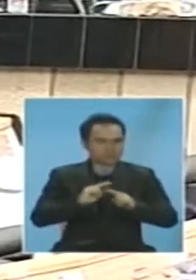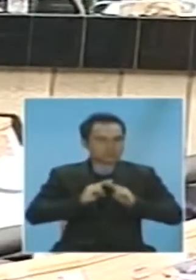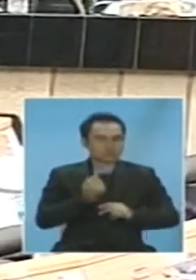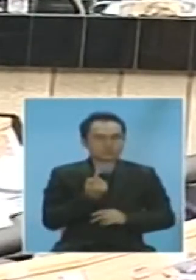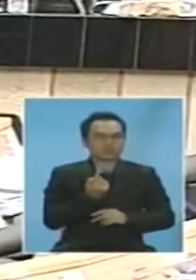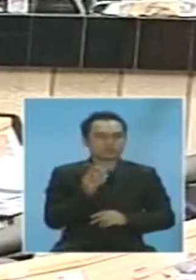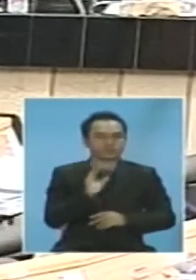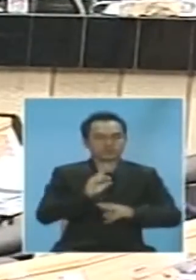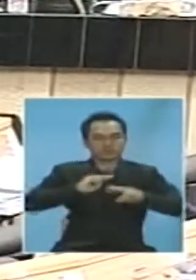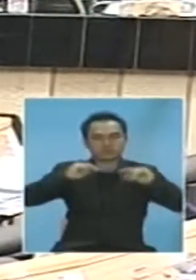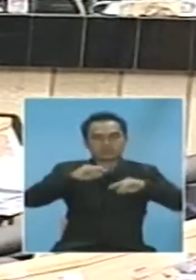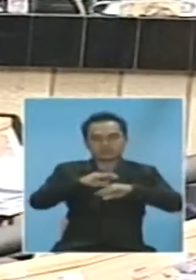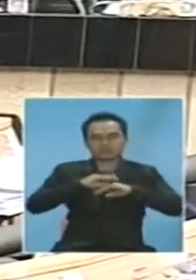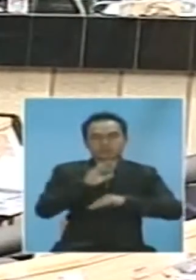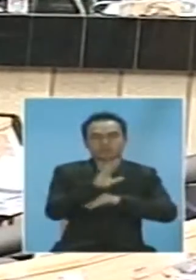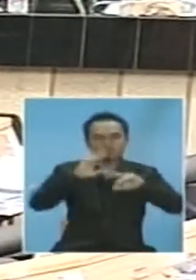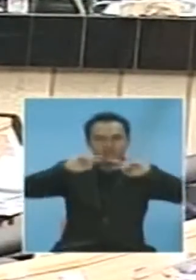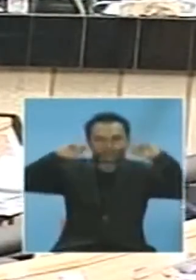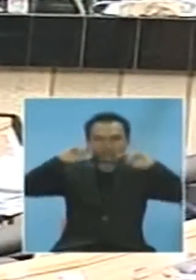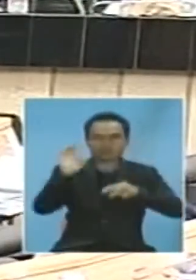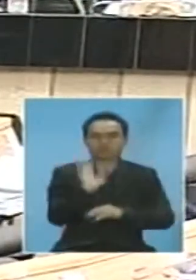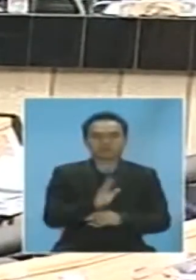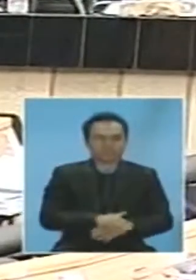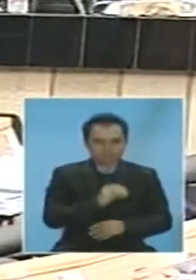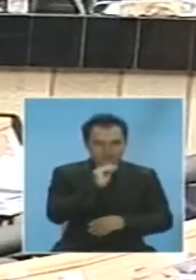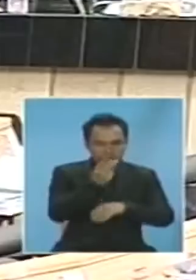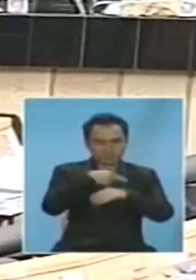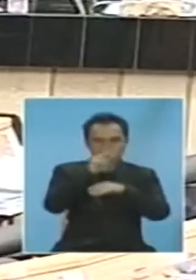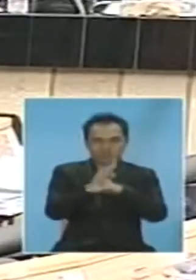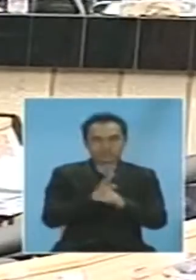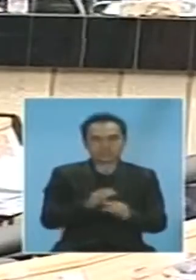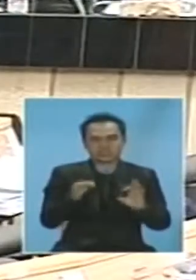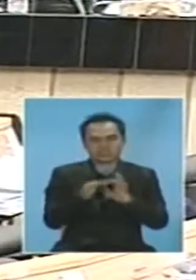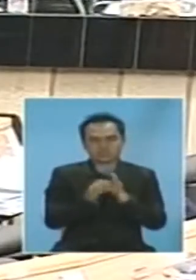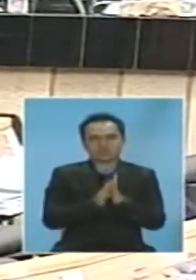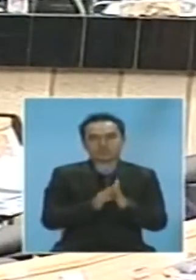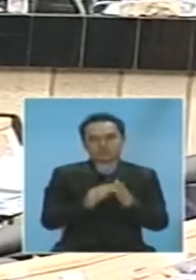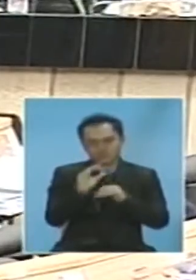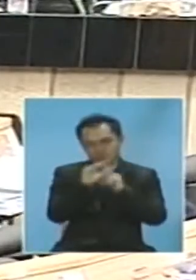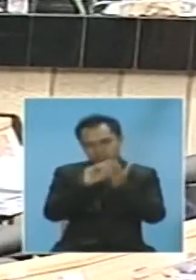ที่เป็นนายกรัฐมนตรีหรือในฐานะประธานคณะกรรมการนโยบายข้าวแห่งชาติ